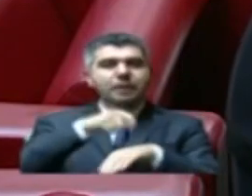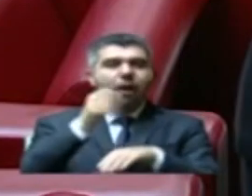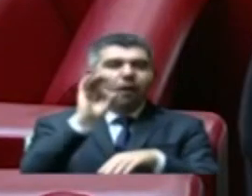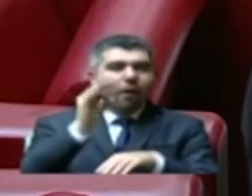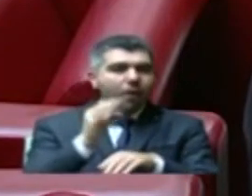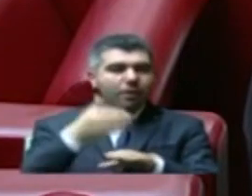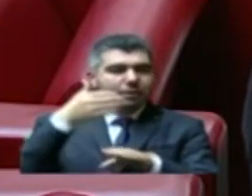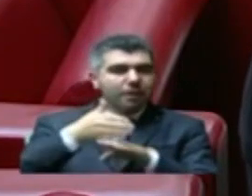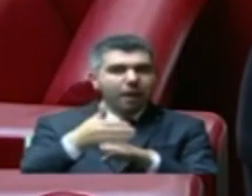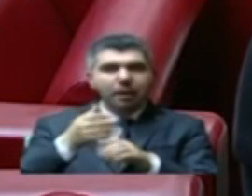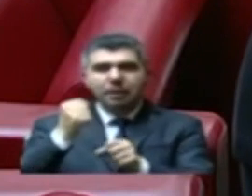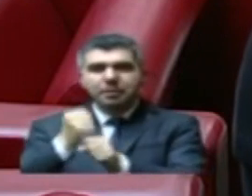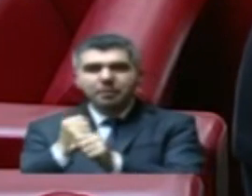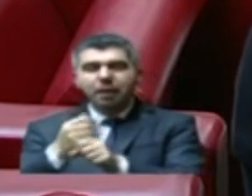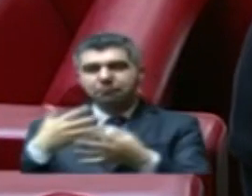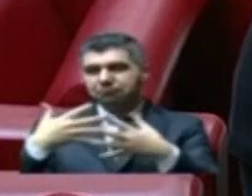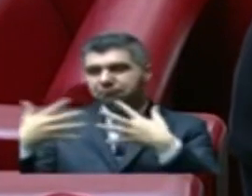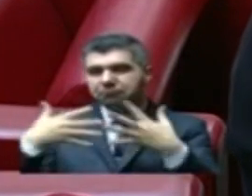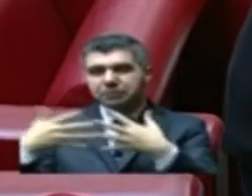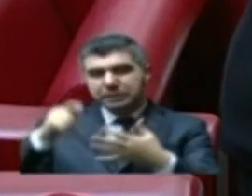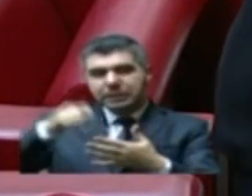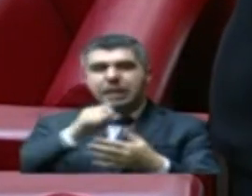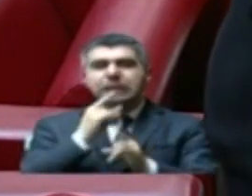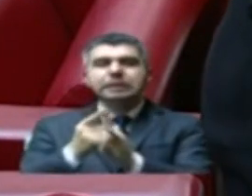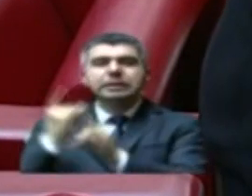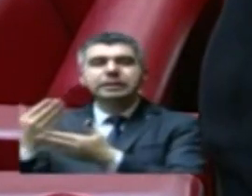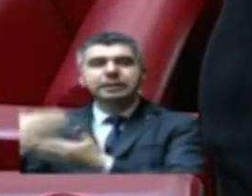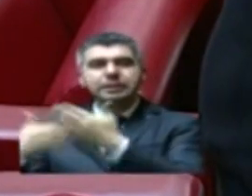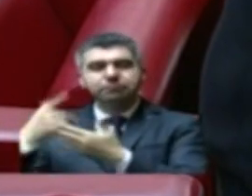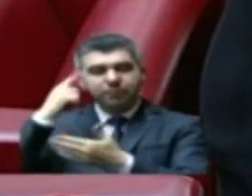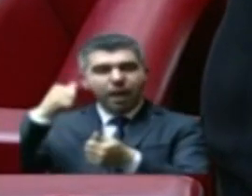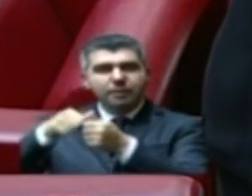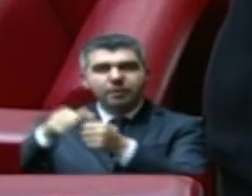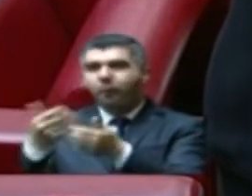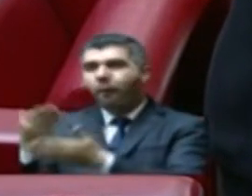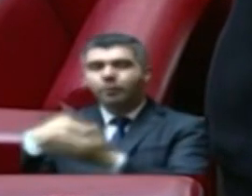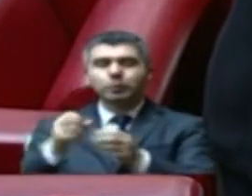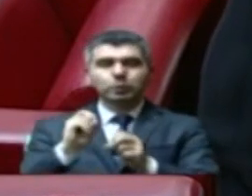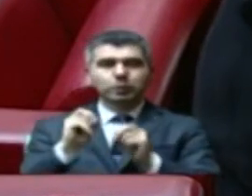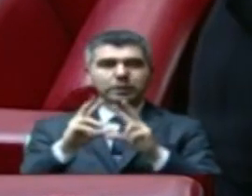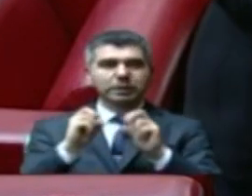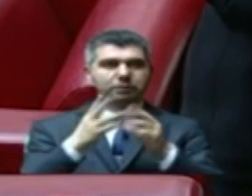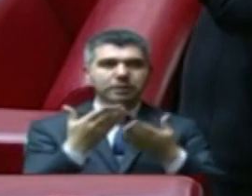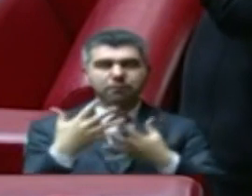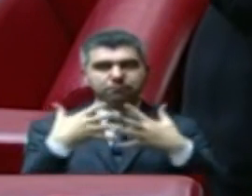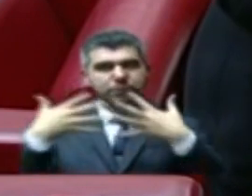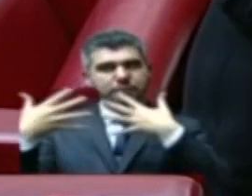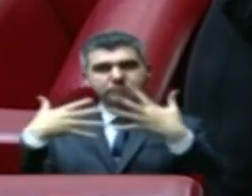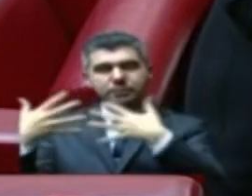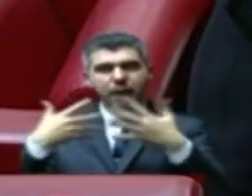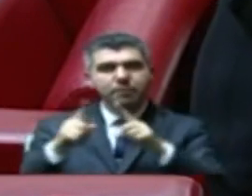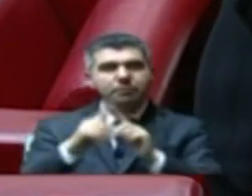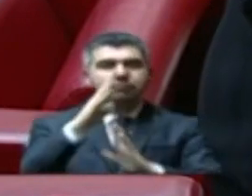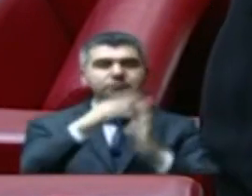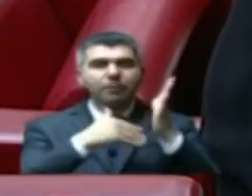استهلاك على المستوى الوطني والدولي لمنتوجات الصناعة التقليدية. فإذا اليوم كاينه برامج كثيرة، برامج متنوعة، ولهذا البرامج خاصة